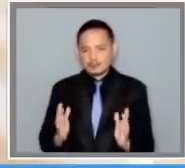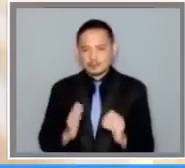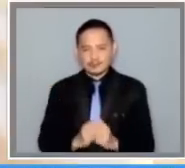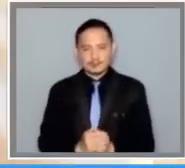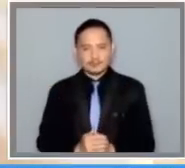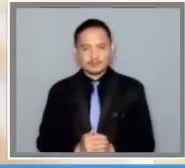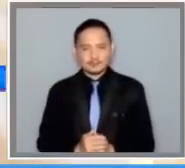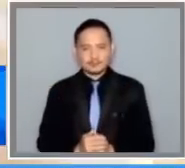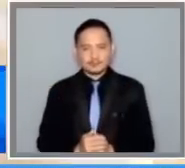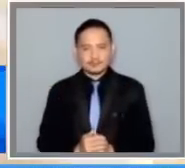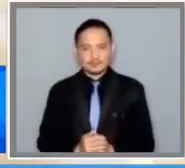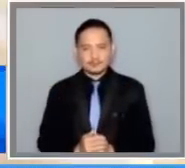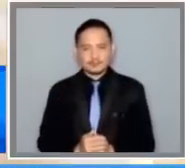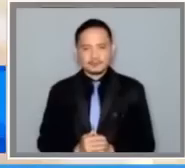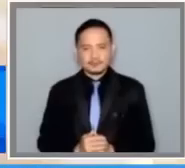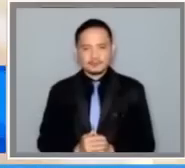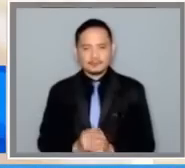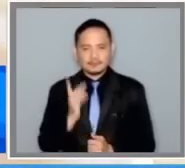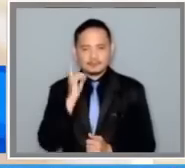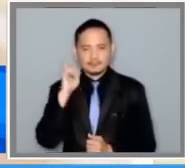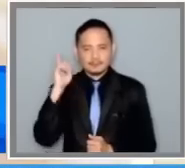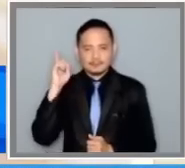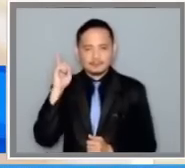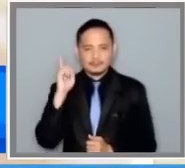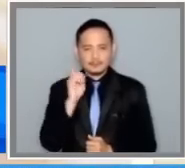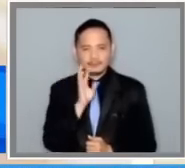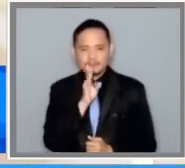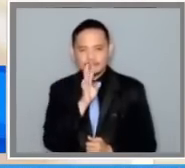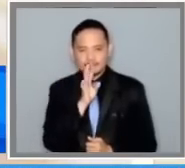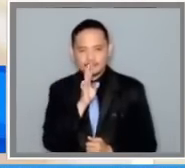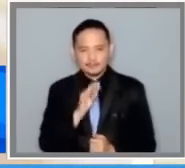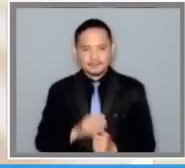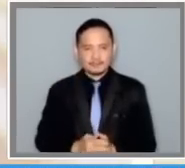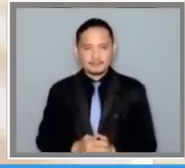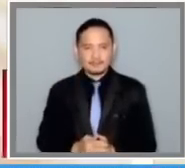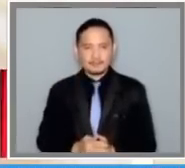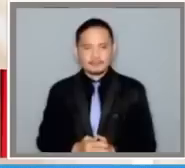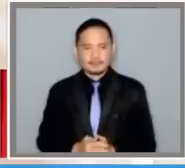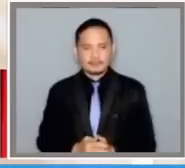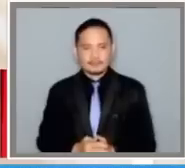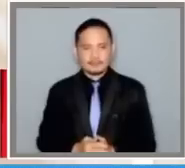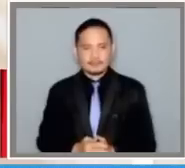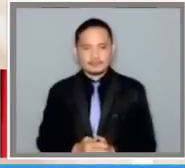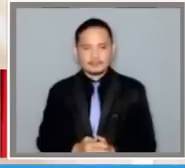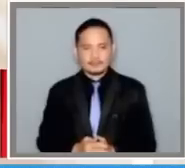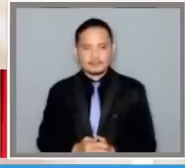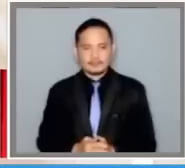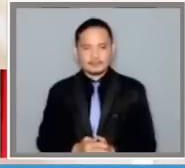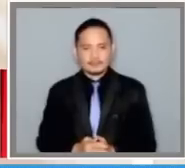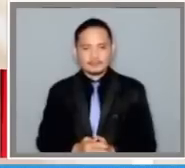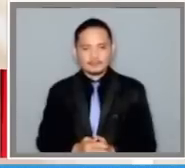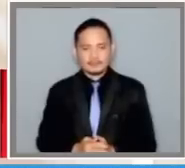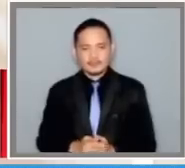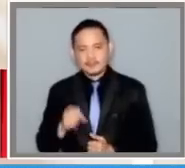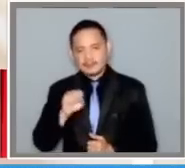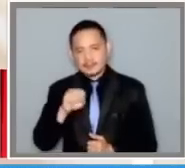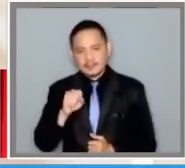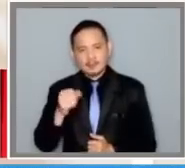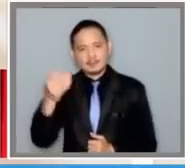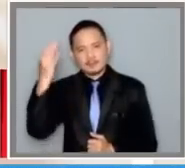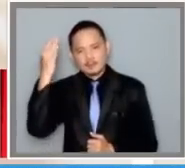Ever since naman po, GMA naman po ako, kapuso po ako, 14 years na po. Of course, I would love to say